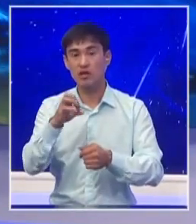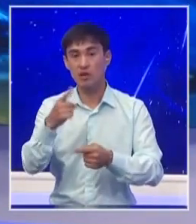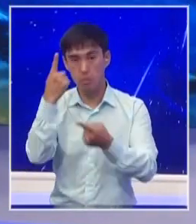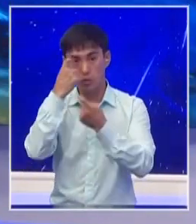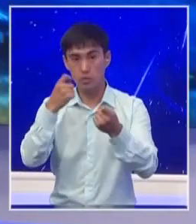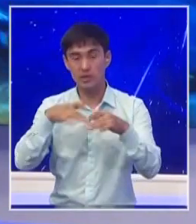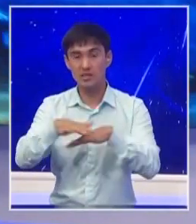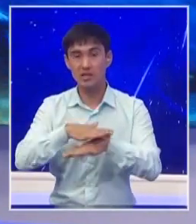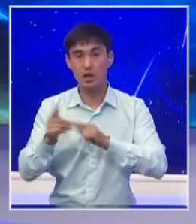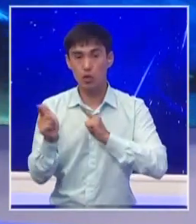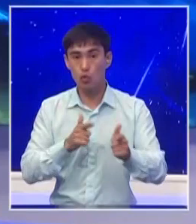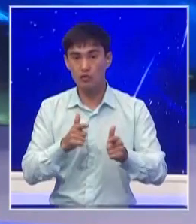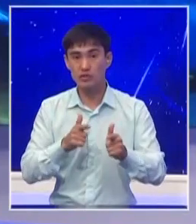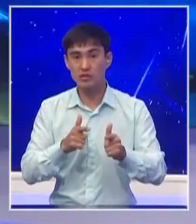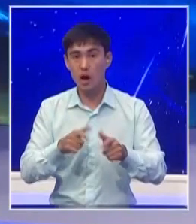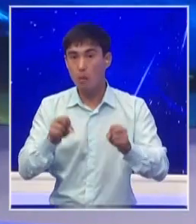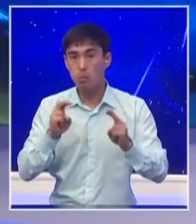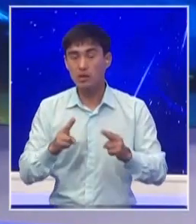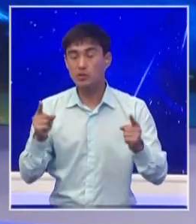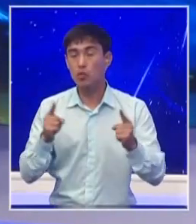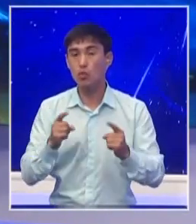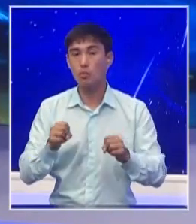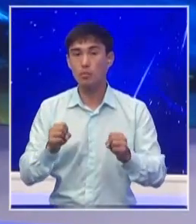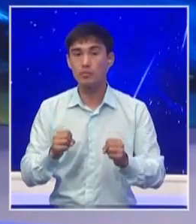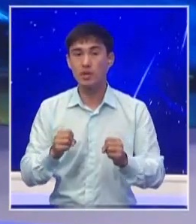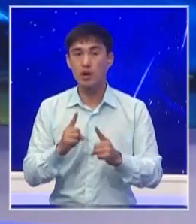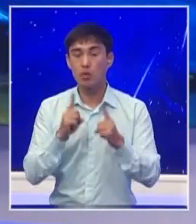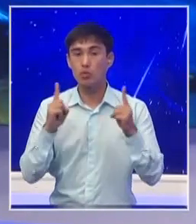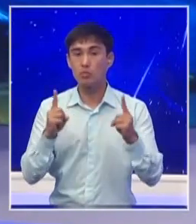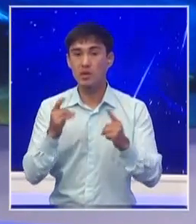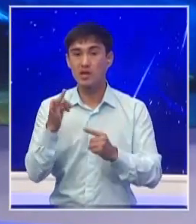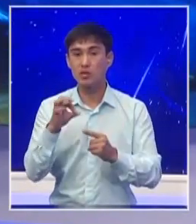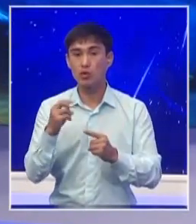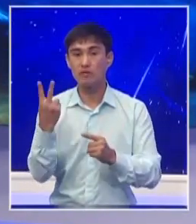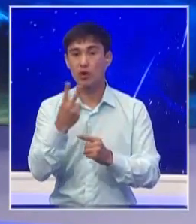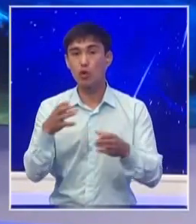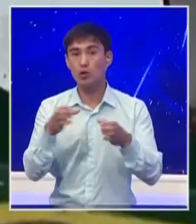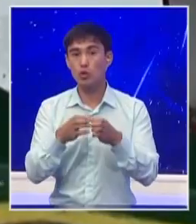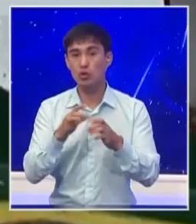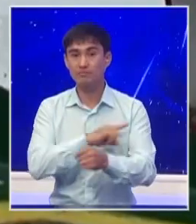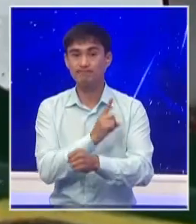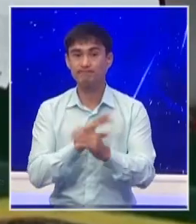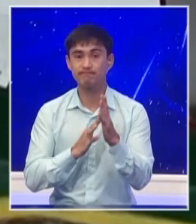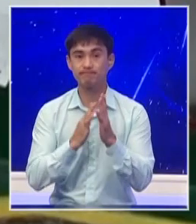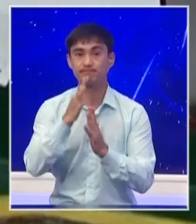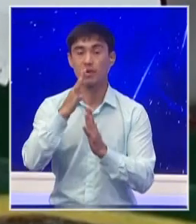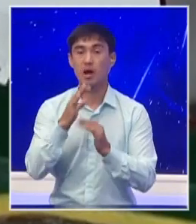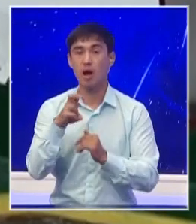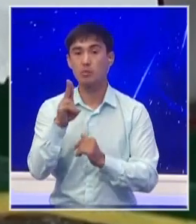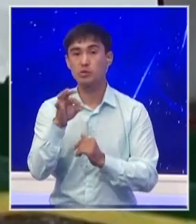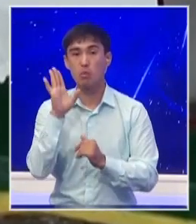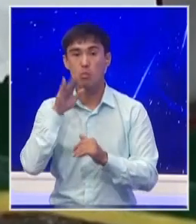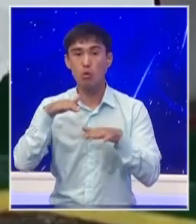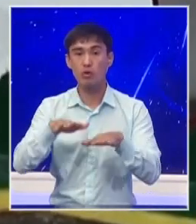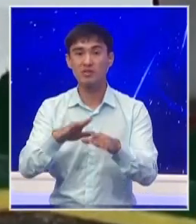о необходимости готовиться к потенциальной крупной угрозе. Иен – ураган второй категории, набирает силу в Карибском море. Сильный ветер